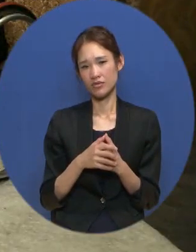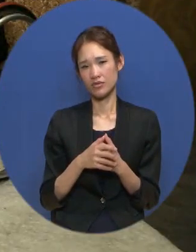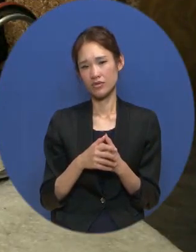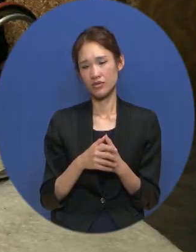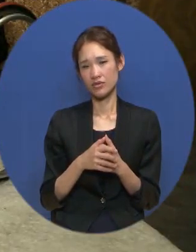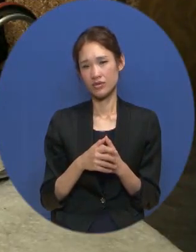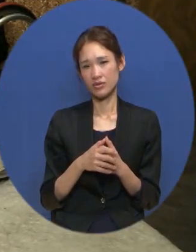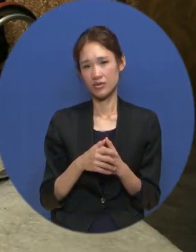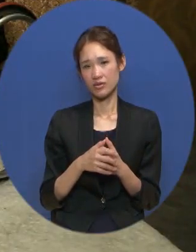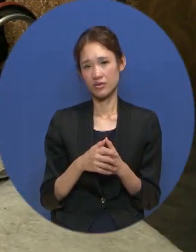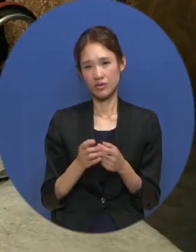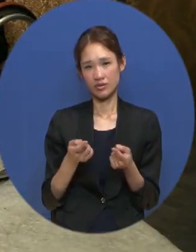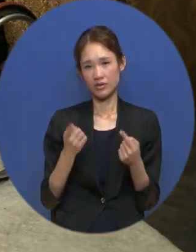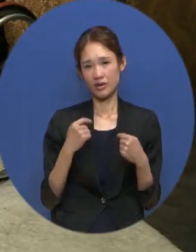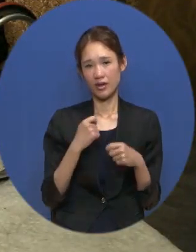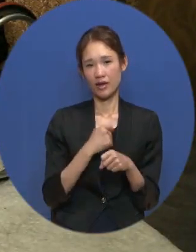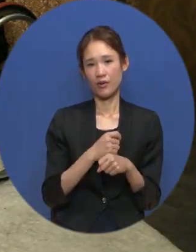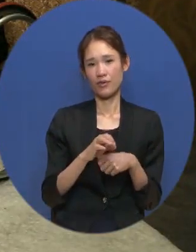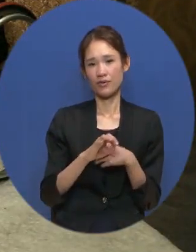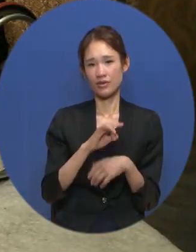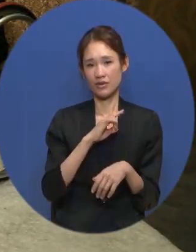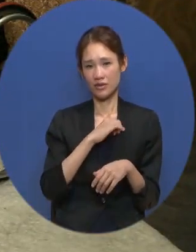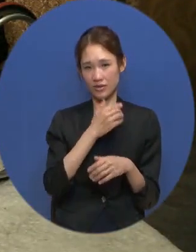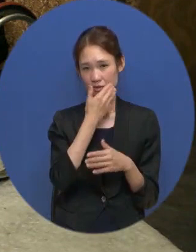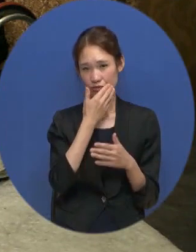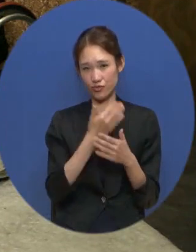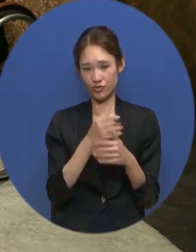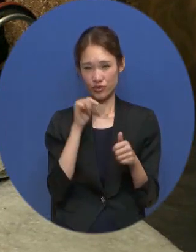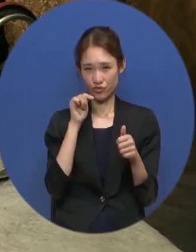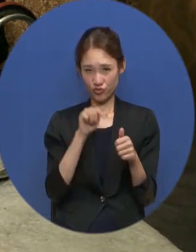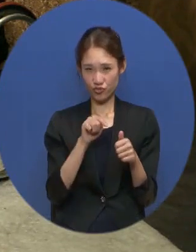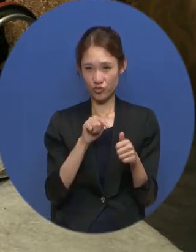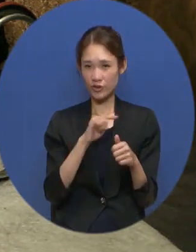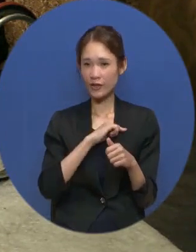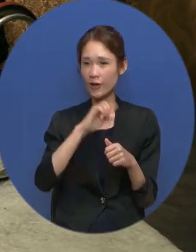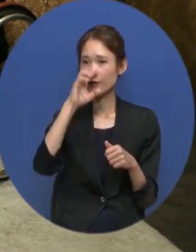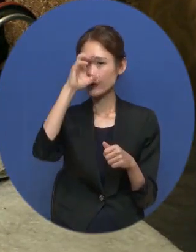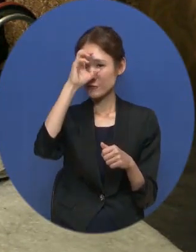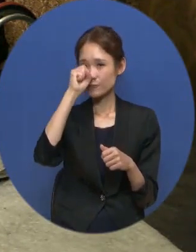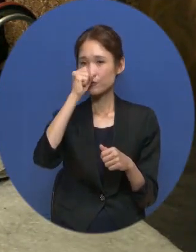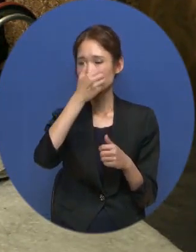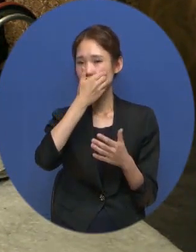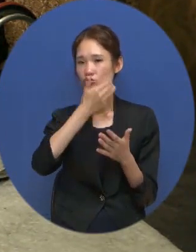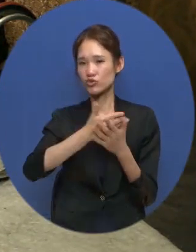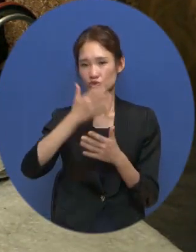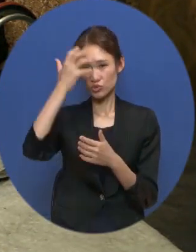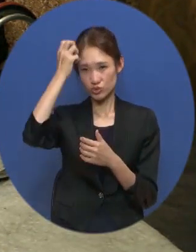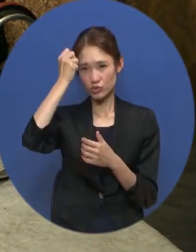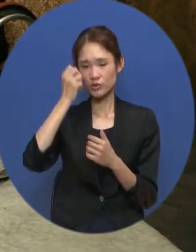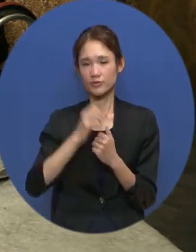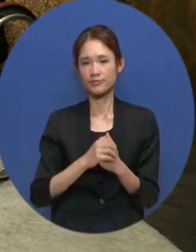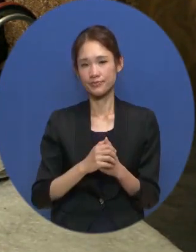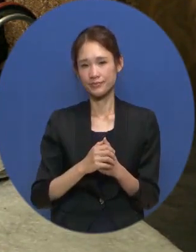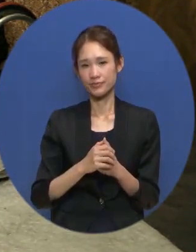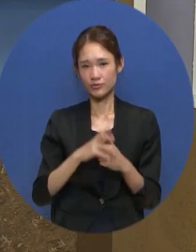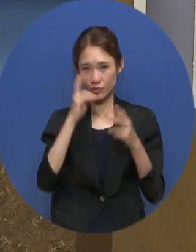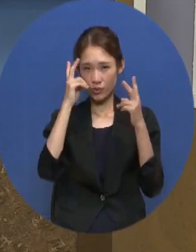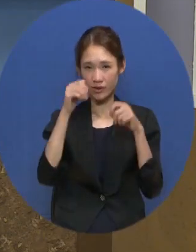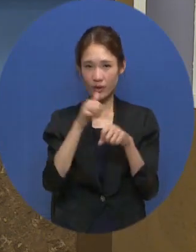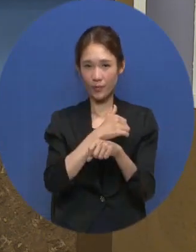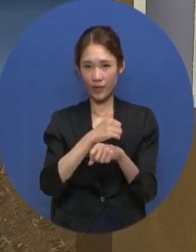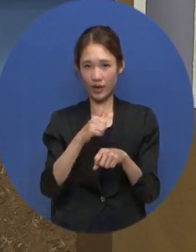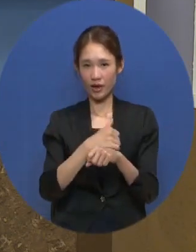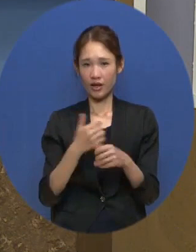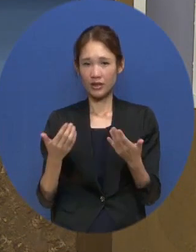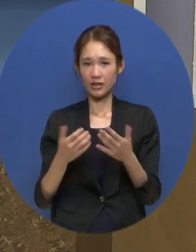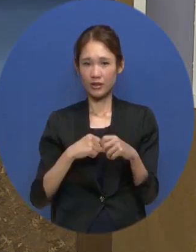이제 입사하면 가장 주지시키는 부분이 그 부분이에요. 저희가 예. 이제 출퇴근이라든지 좀